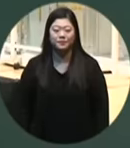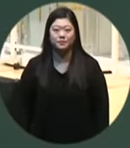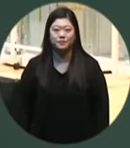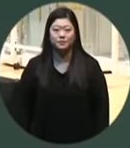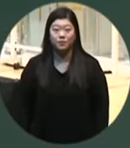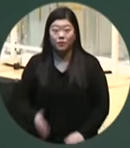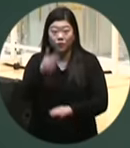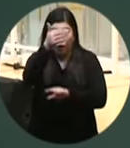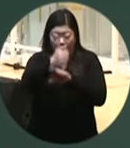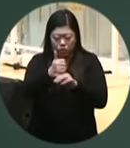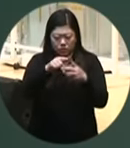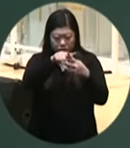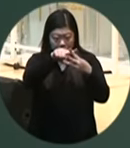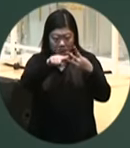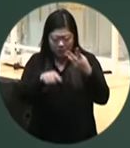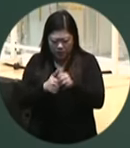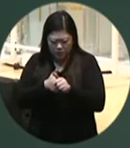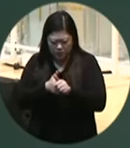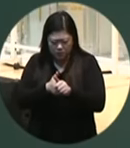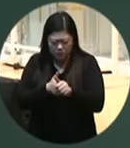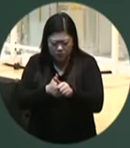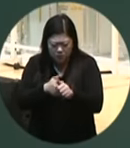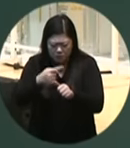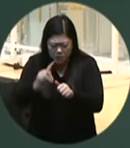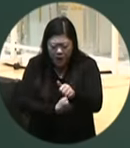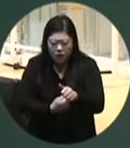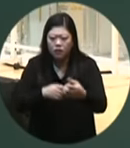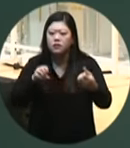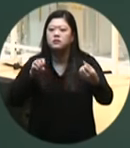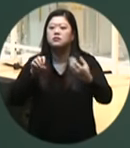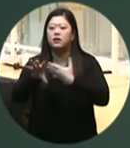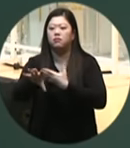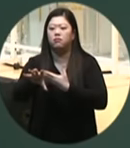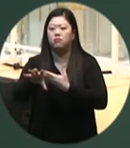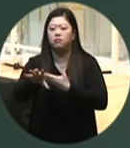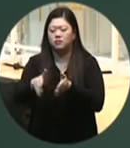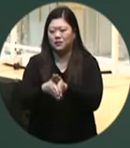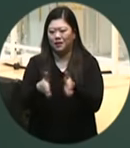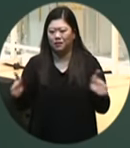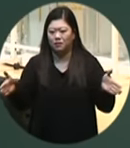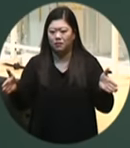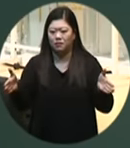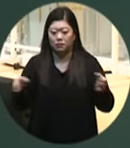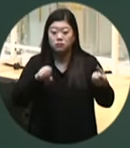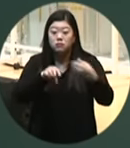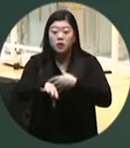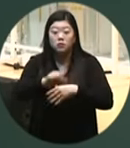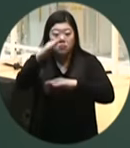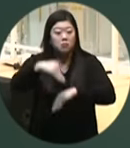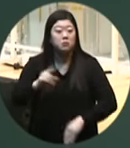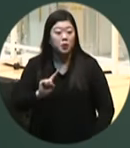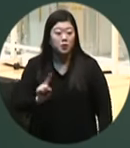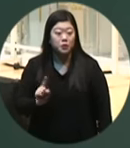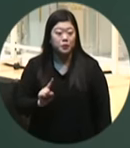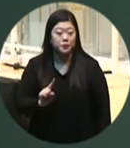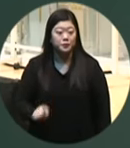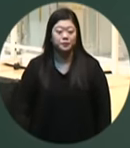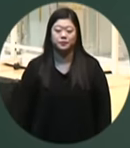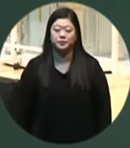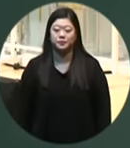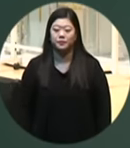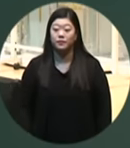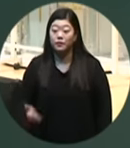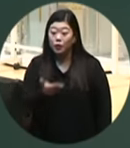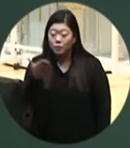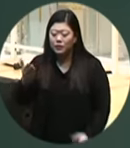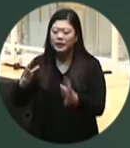응답이 옵니다. If you do it this way, then answers will come. 어떤 응답이 옵니까? What kind of answers? 여러분이 세계 복음화를